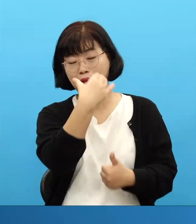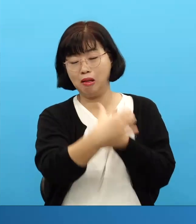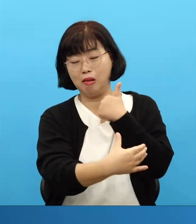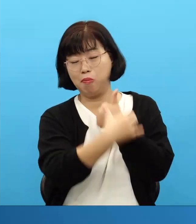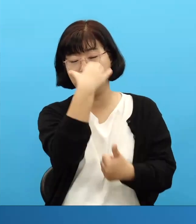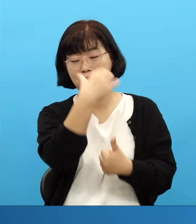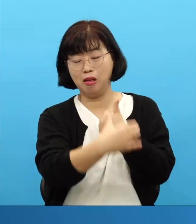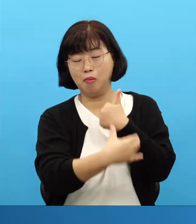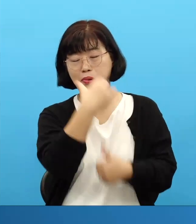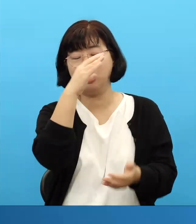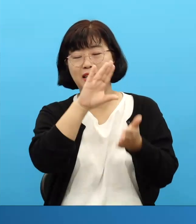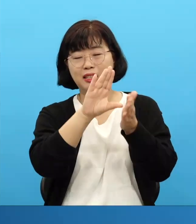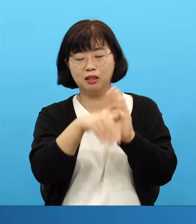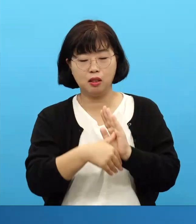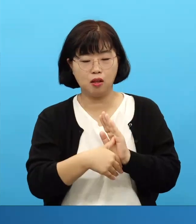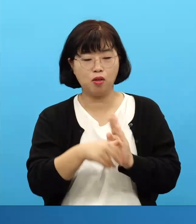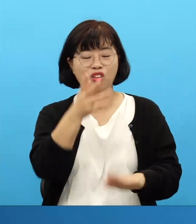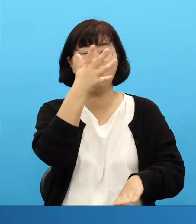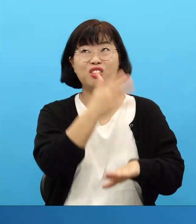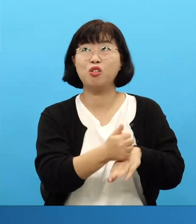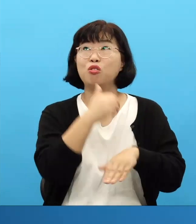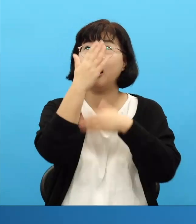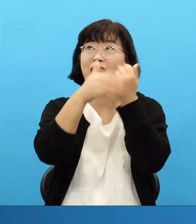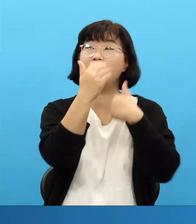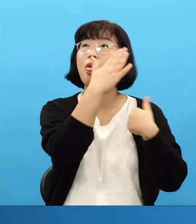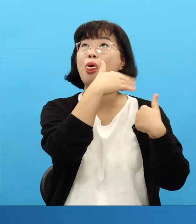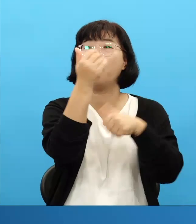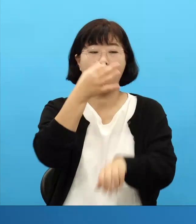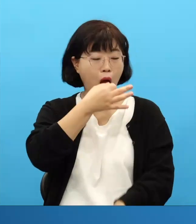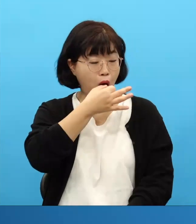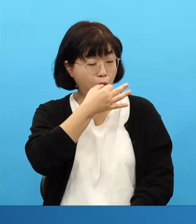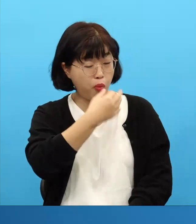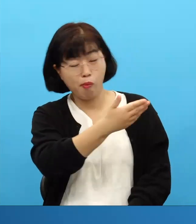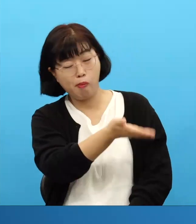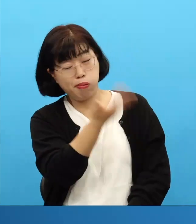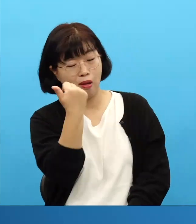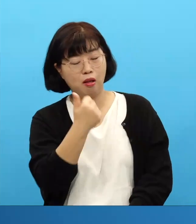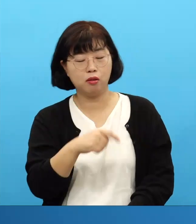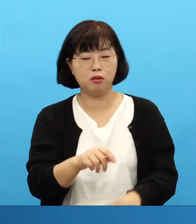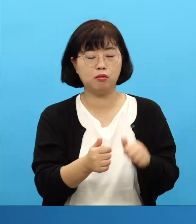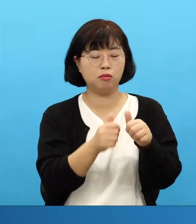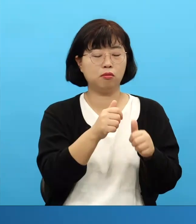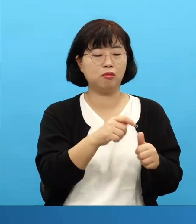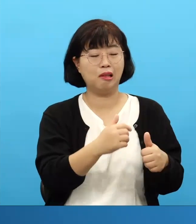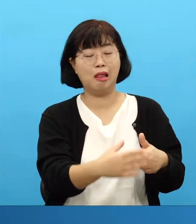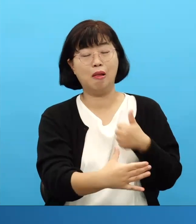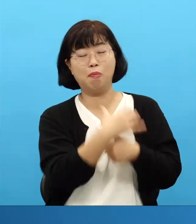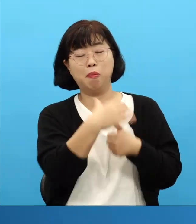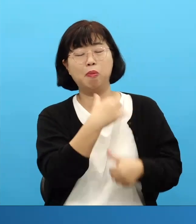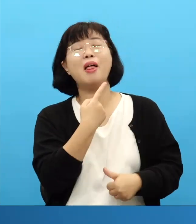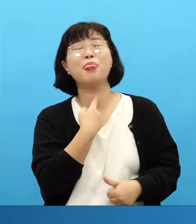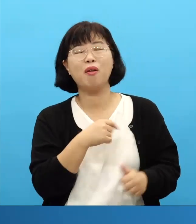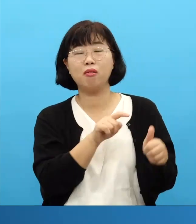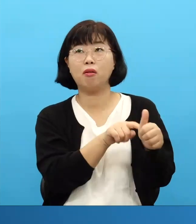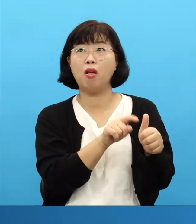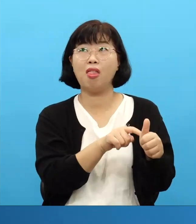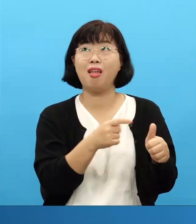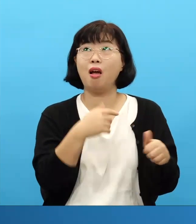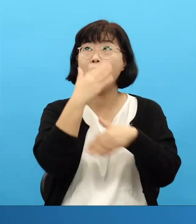그건 이제 하나님께서는 데려가는 게 낫겠다 싶었겠죠. And perhaps God thought that it was better to take him.